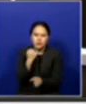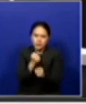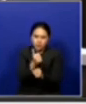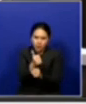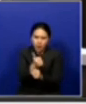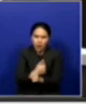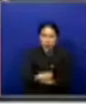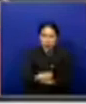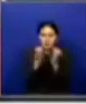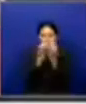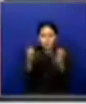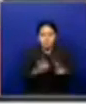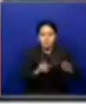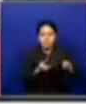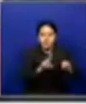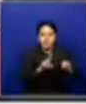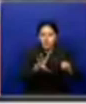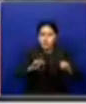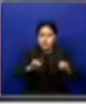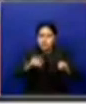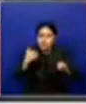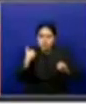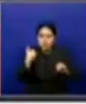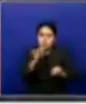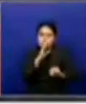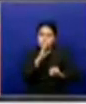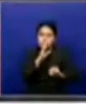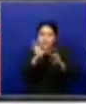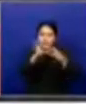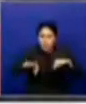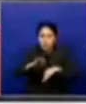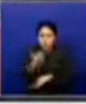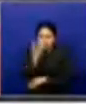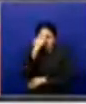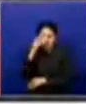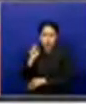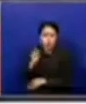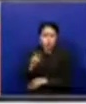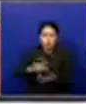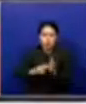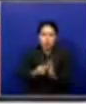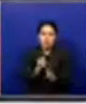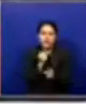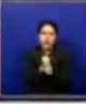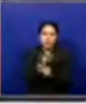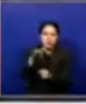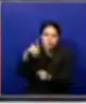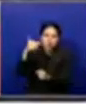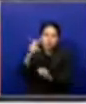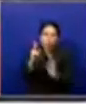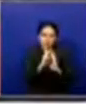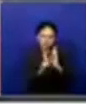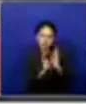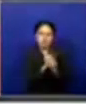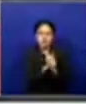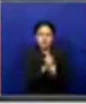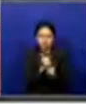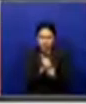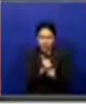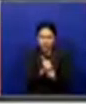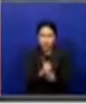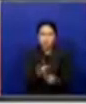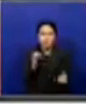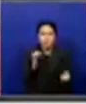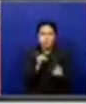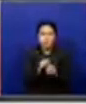า140ยังเขียนไหมครับกรณีมีความจำเป็นเหตุฉุกเฉินจ่ายไปพลางก่อนตามกฎหมายบัญญัติกฎหมายวินัยการเงินการคลังก็เขียนให้กฎหมายค